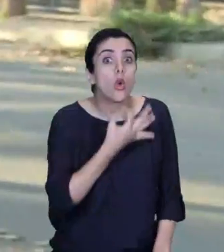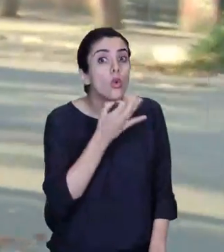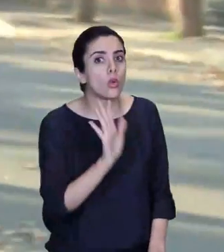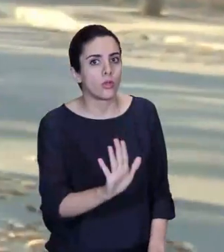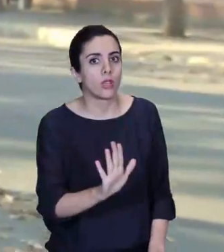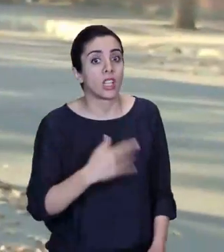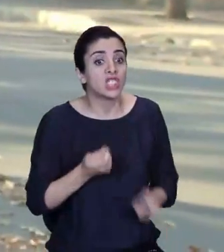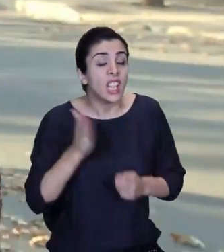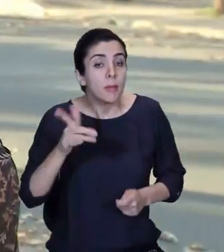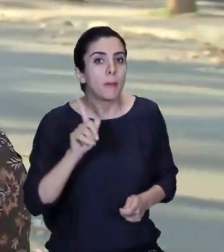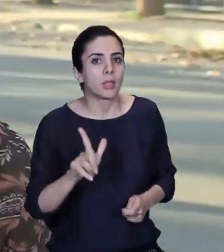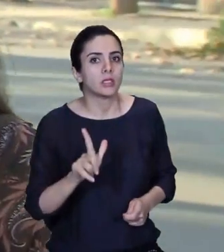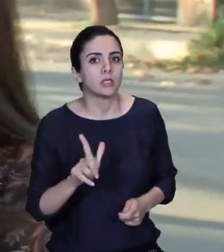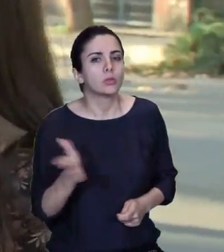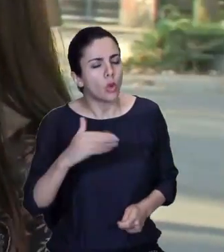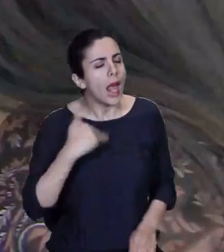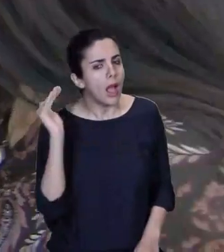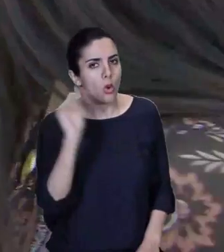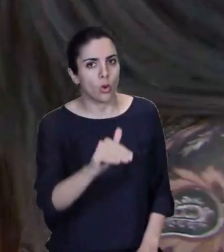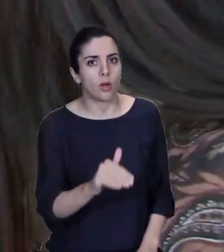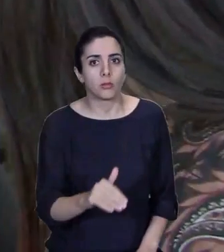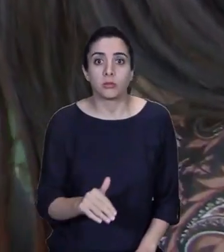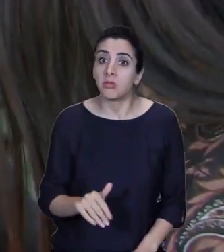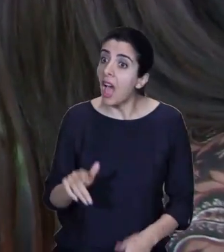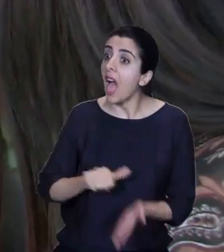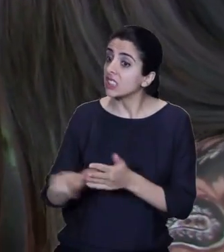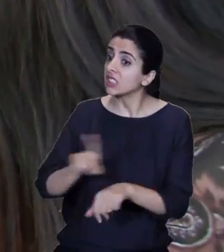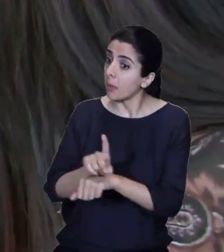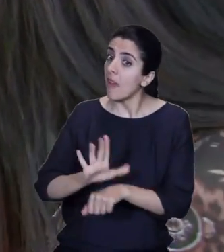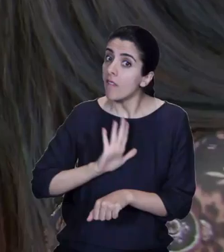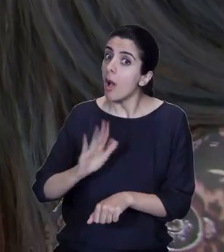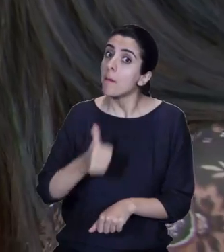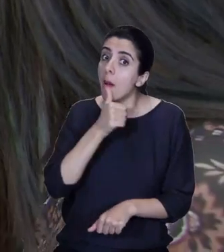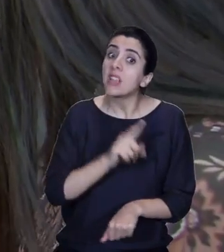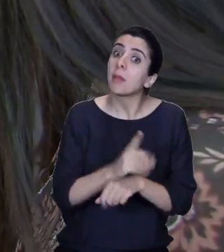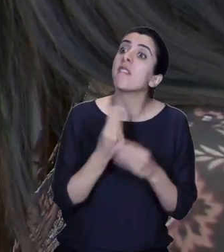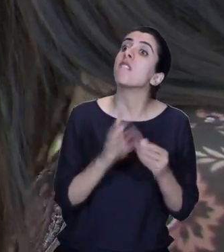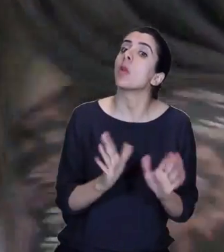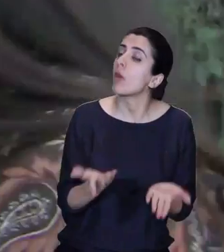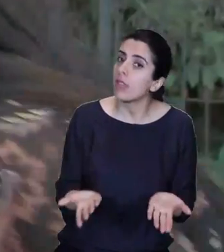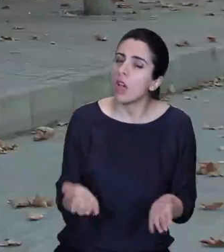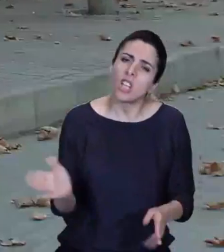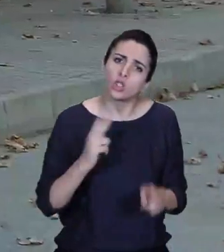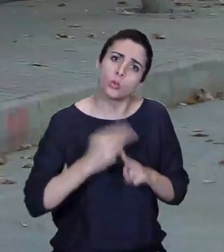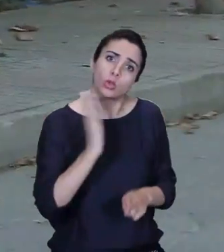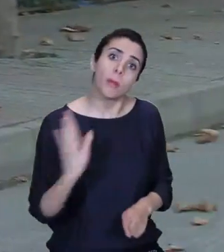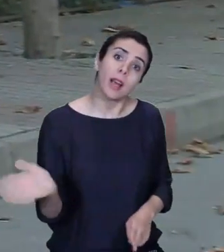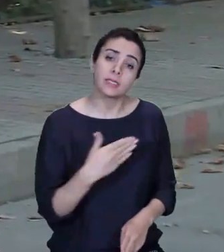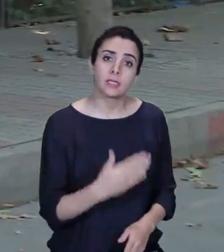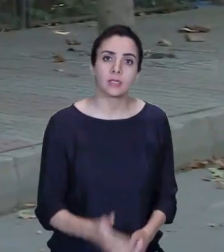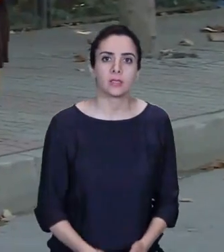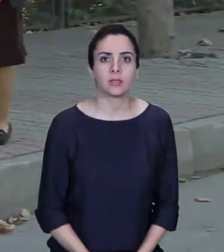lütfen. İşe dönmem lazım. Sonra gelirim. Her şeye vaktin var ama babana vaktin yok, öyle mi? Yürü çabuk gitme.